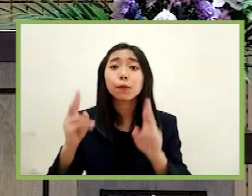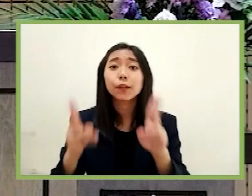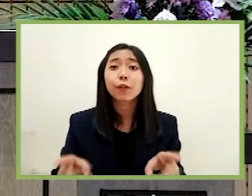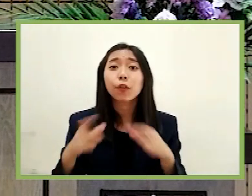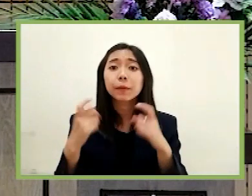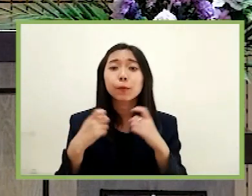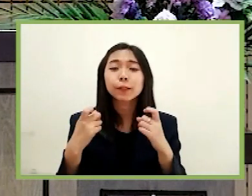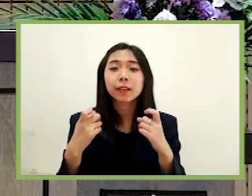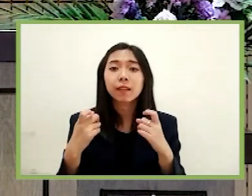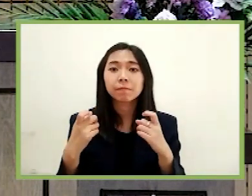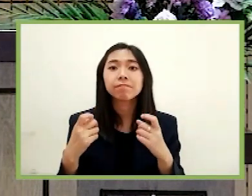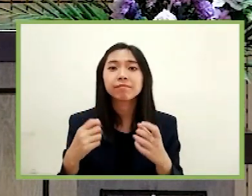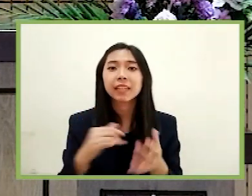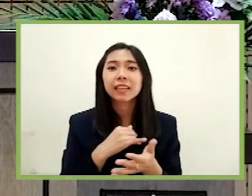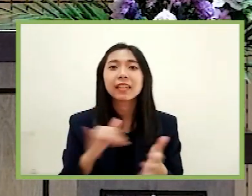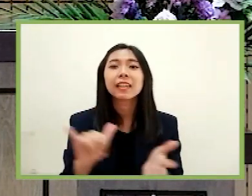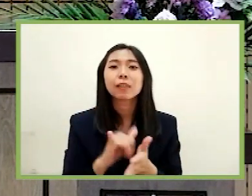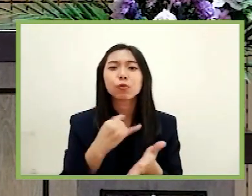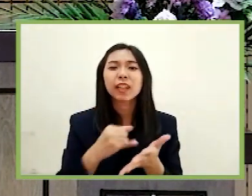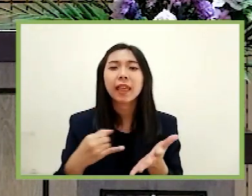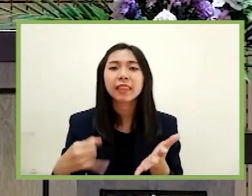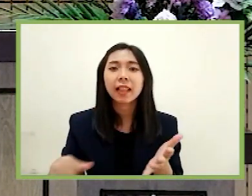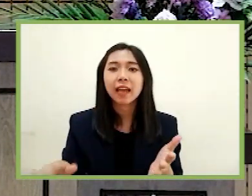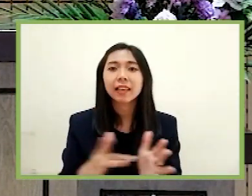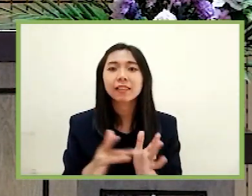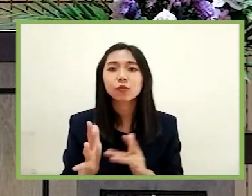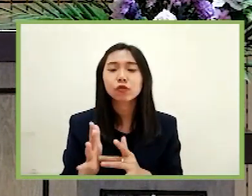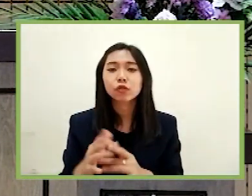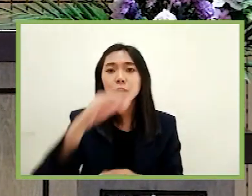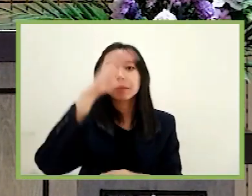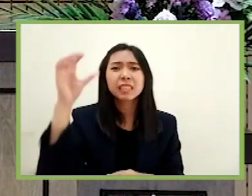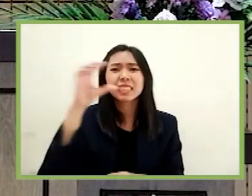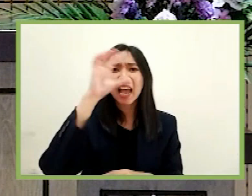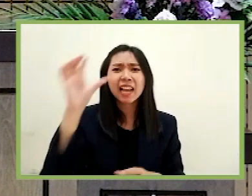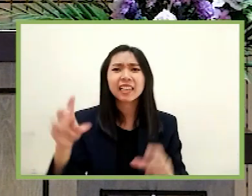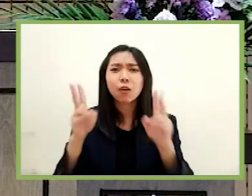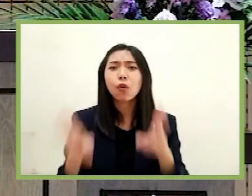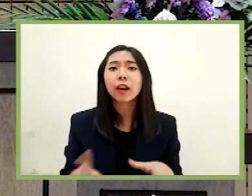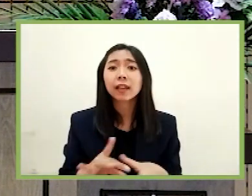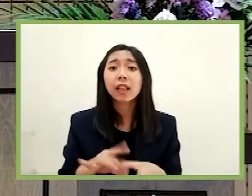berdosa semangat untuk mencari yang hilang